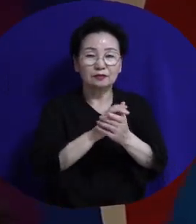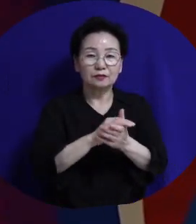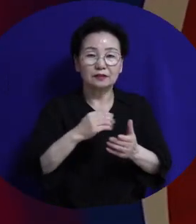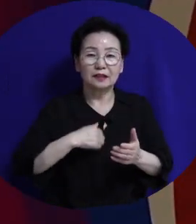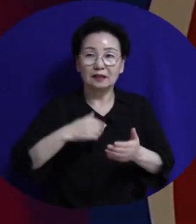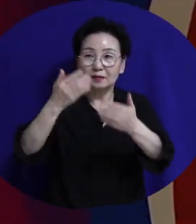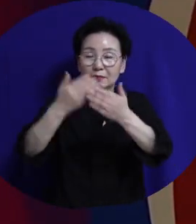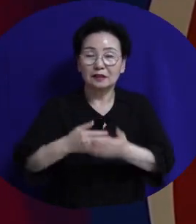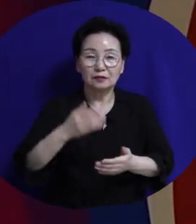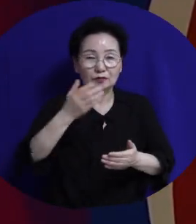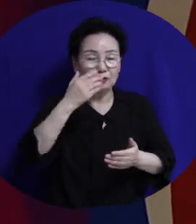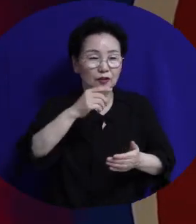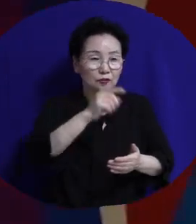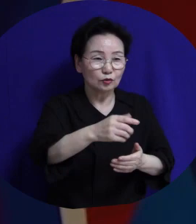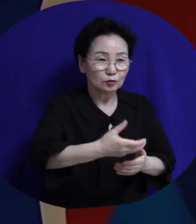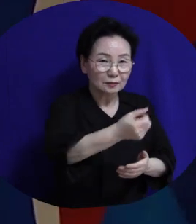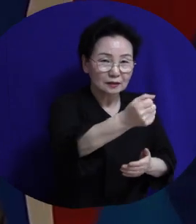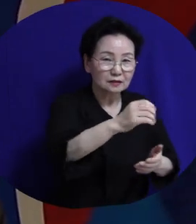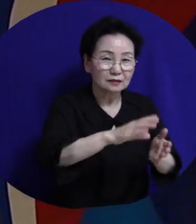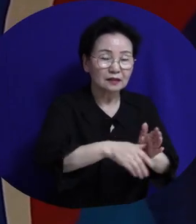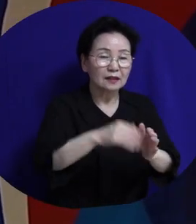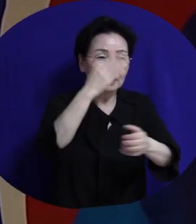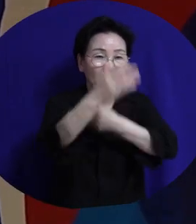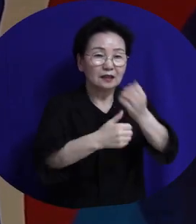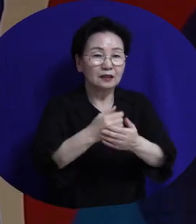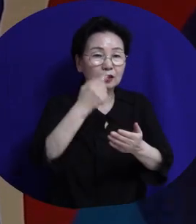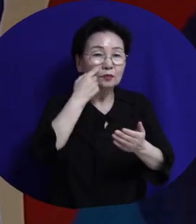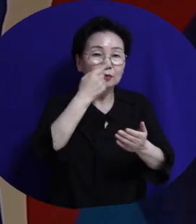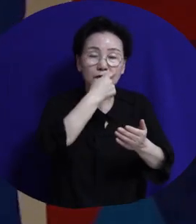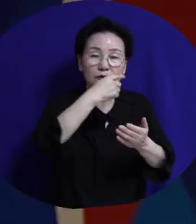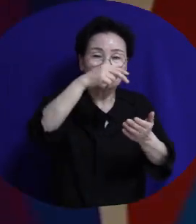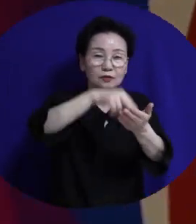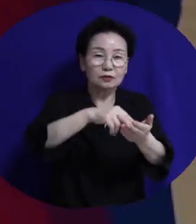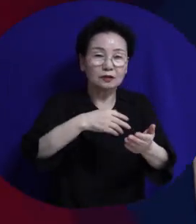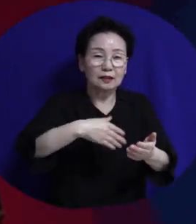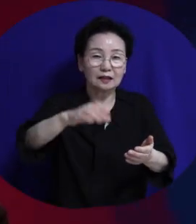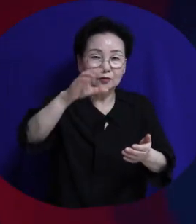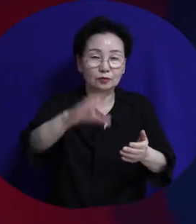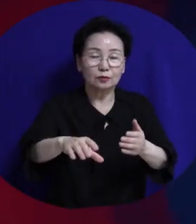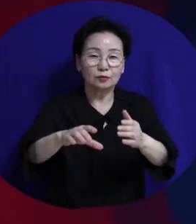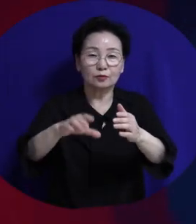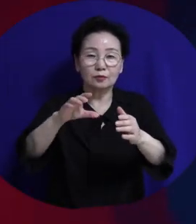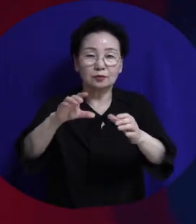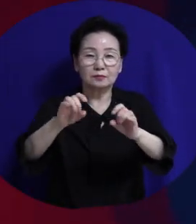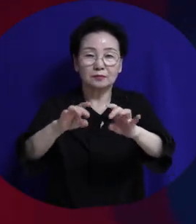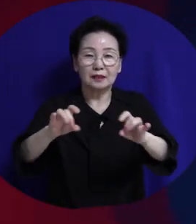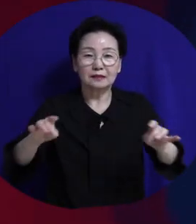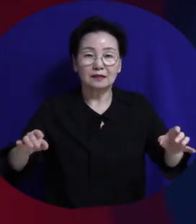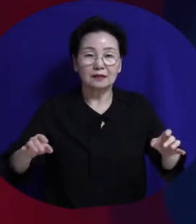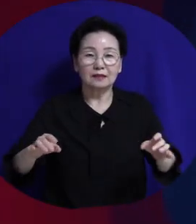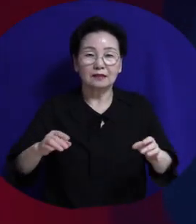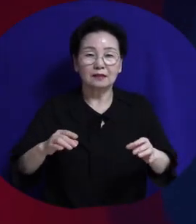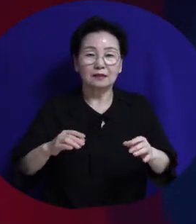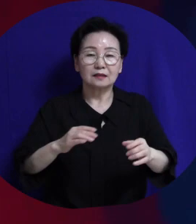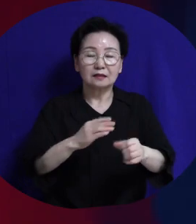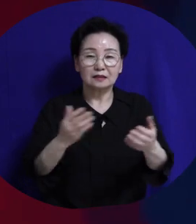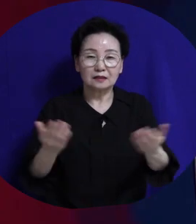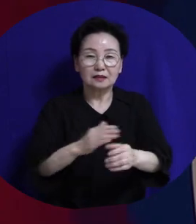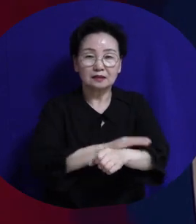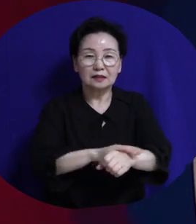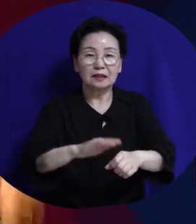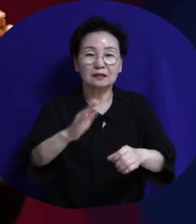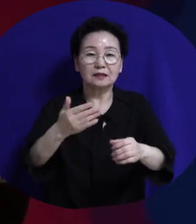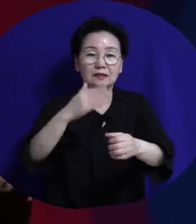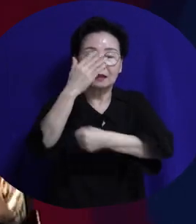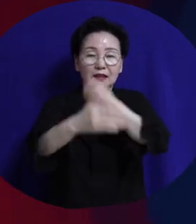너도 받아야만이 하나님의 보증을 서서 가는 곳곳마다 만사 형통하는 역사가 있게 되었다는 게 하나님의 비밀을 친구에게 가르쳐준 걸